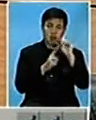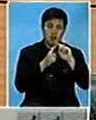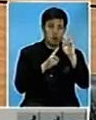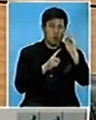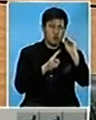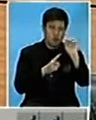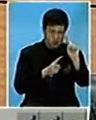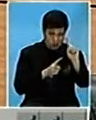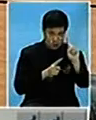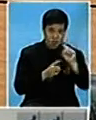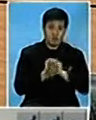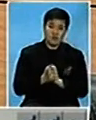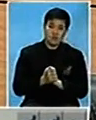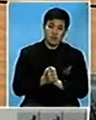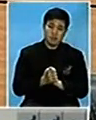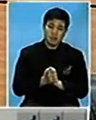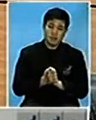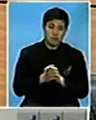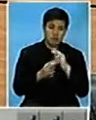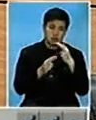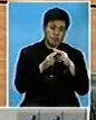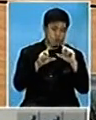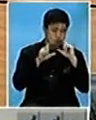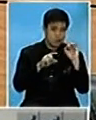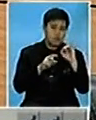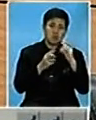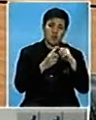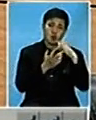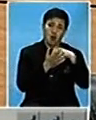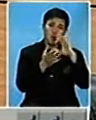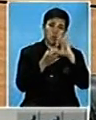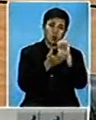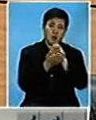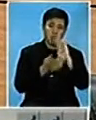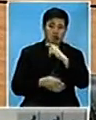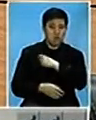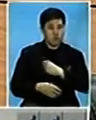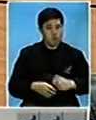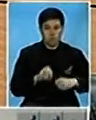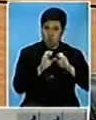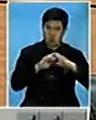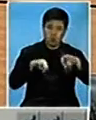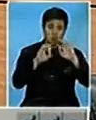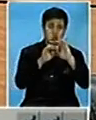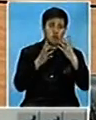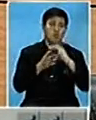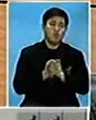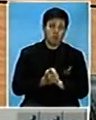61นะครับเสียดสีใส่ร้ายแล้วกล่าวถึงสถาบันพระมหากษัตริย์โดยไม่จำเป็นท่านประธ